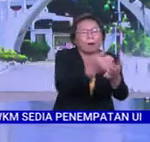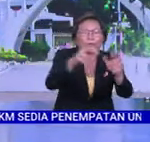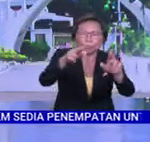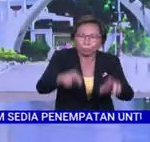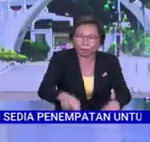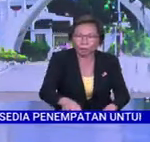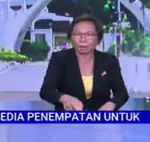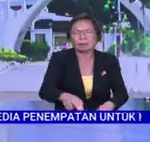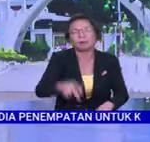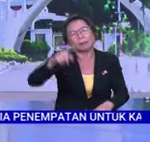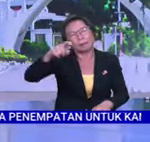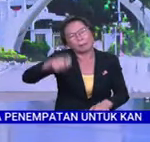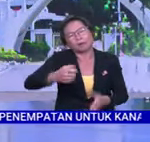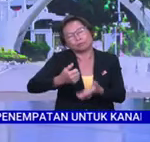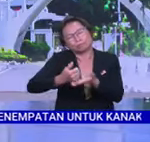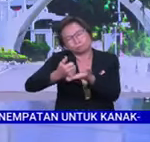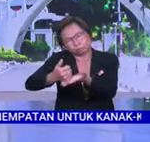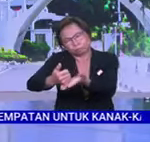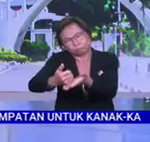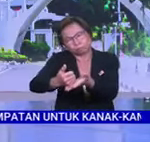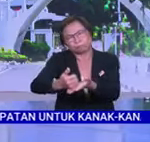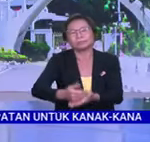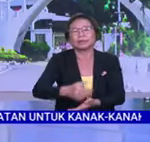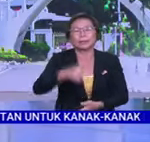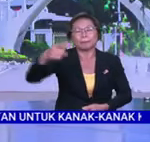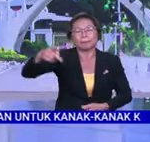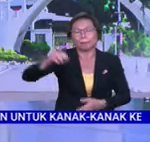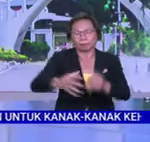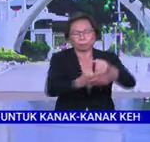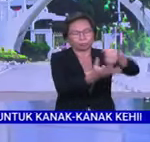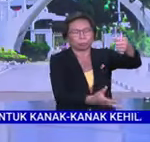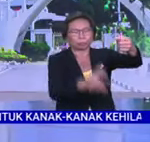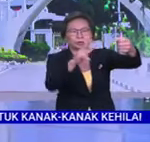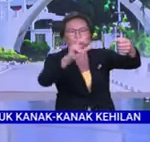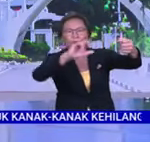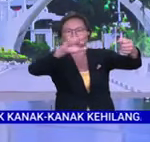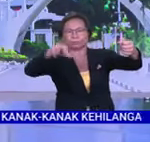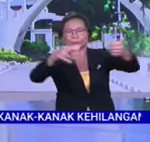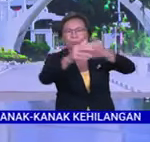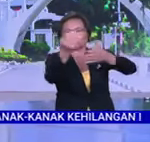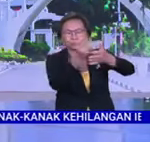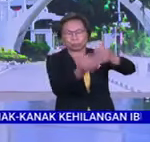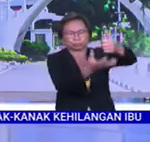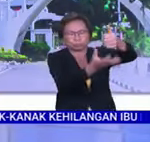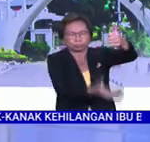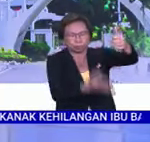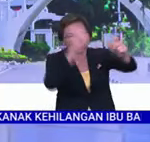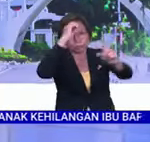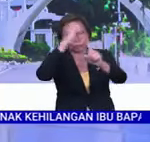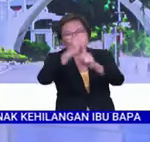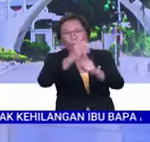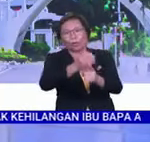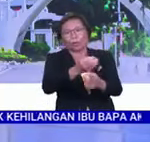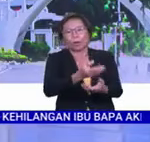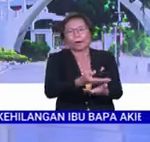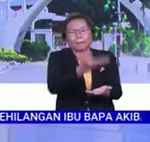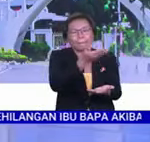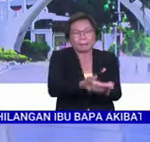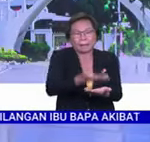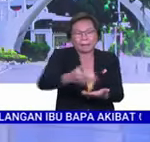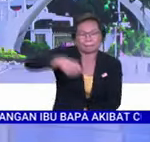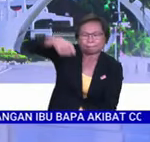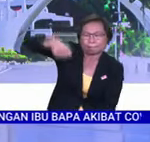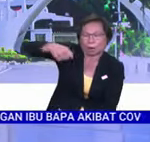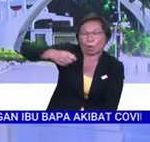rakyat yang memerlukan. Perdana Menteri memperuntukkan RM300,000 bagi tujuan pembelian bakul